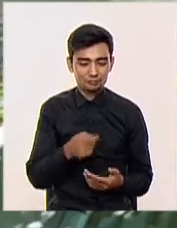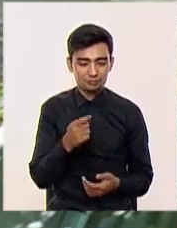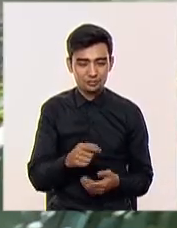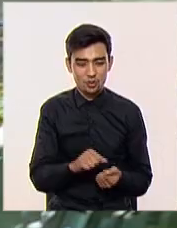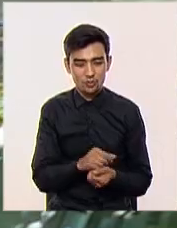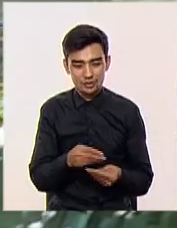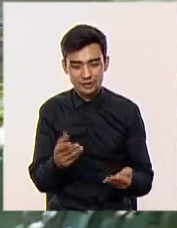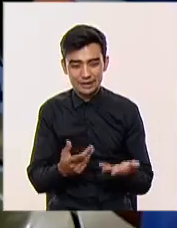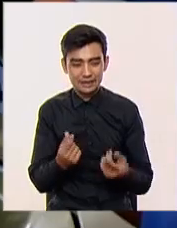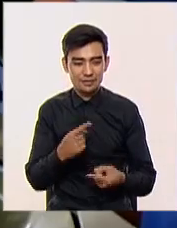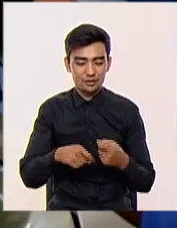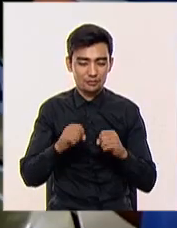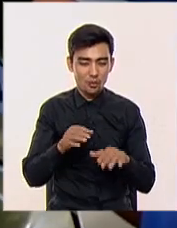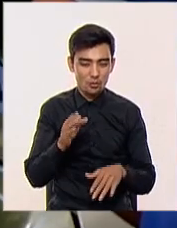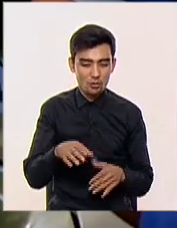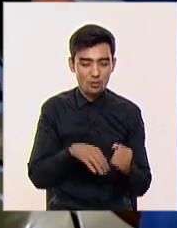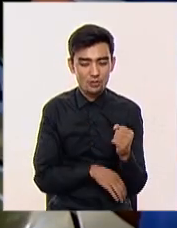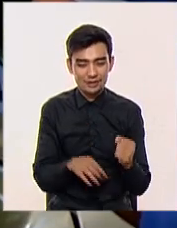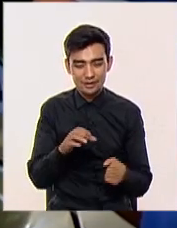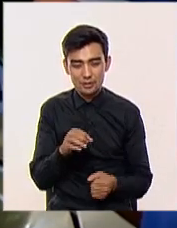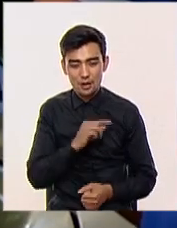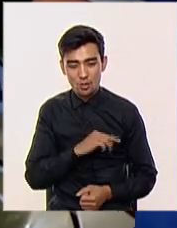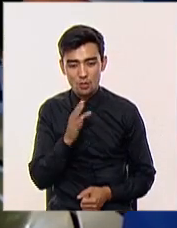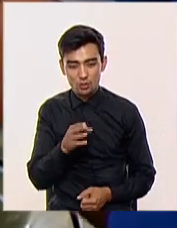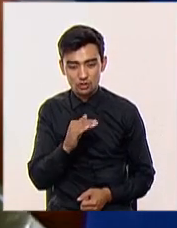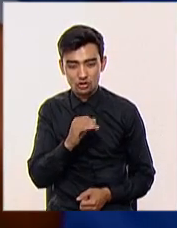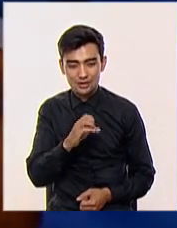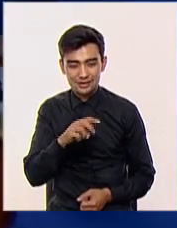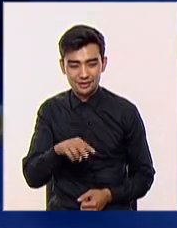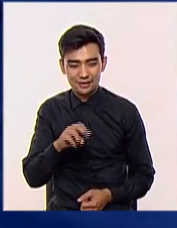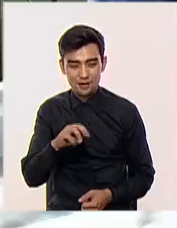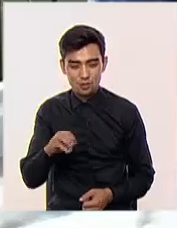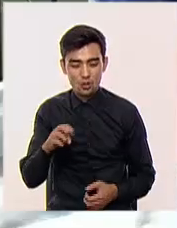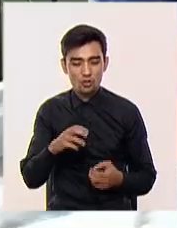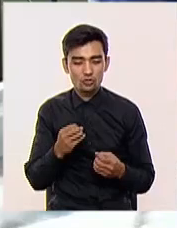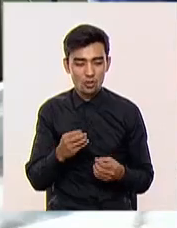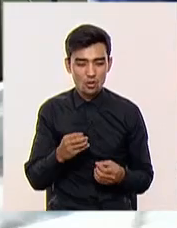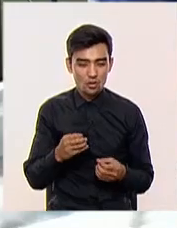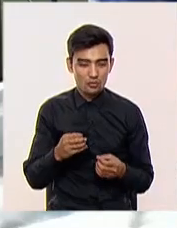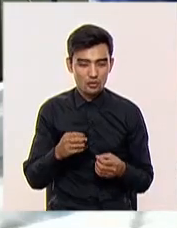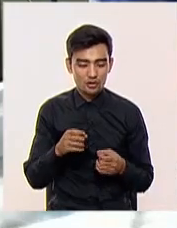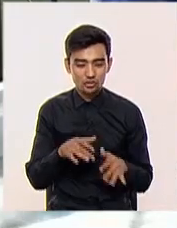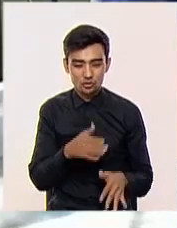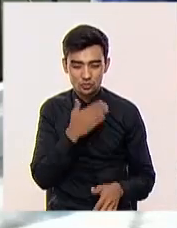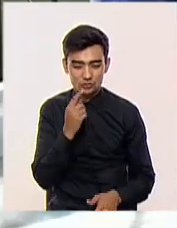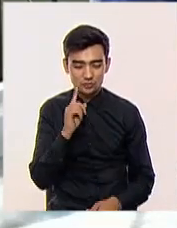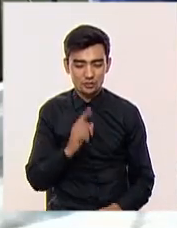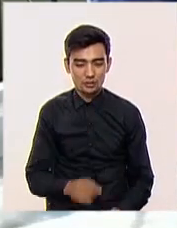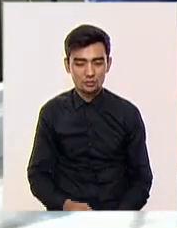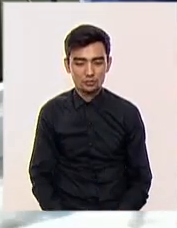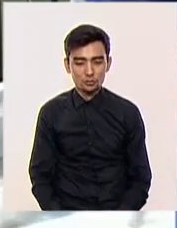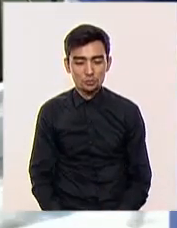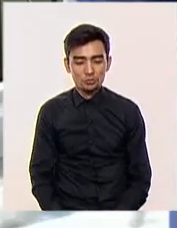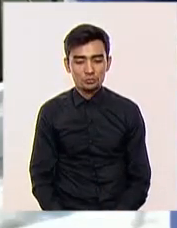и денежных компенсаций после сентября вообще работать. В Жасыл-Даму говорят, что решение еще не принято. Анастасия Новикова, Дурна